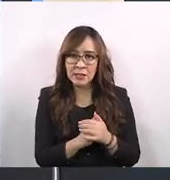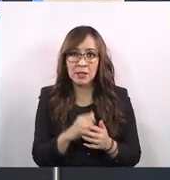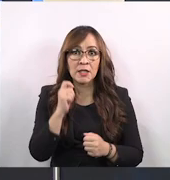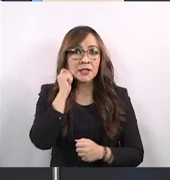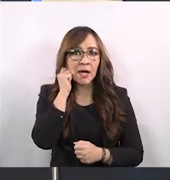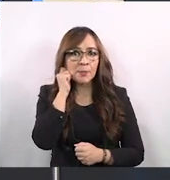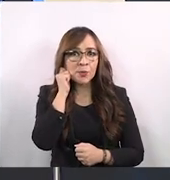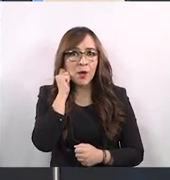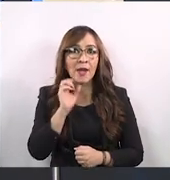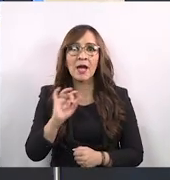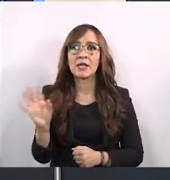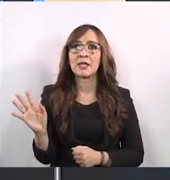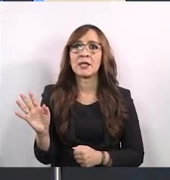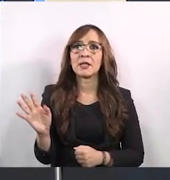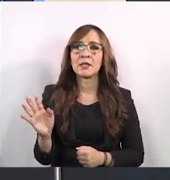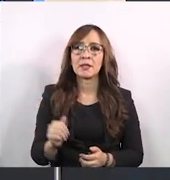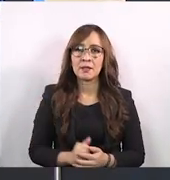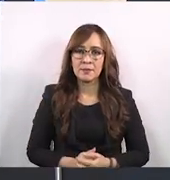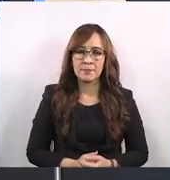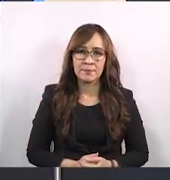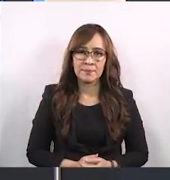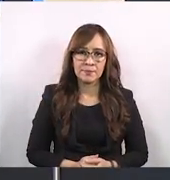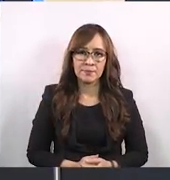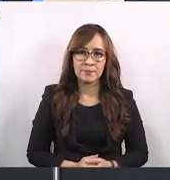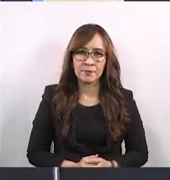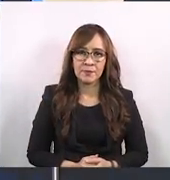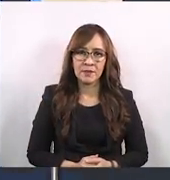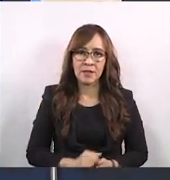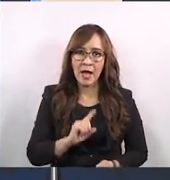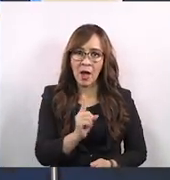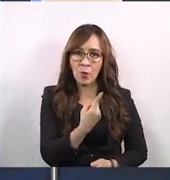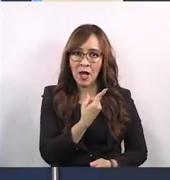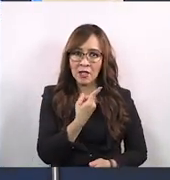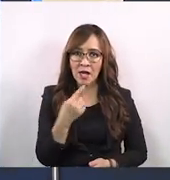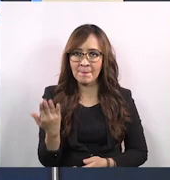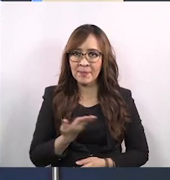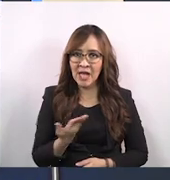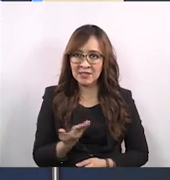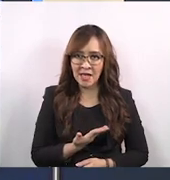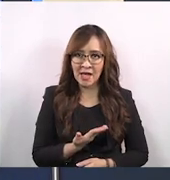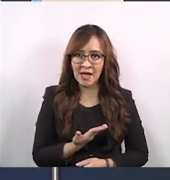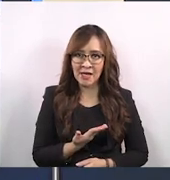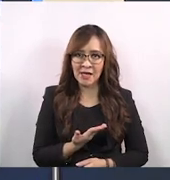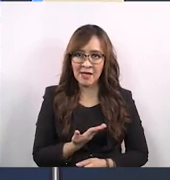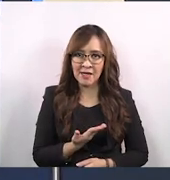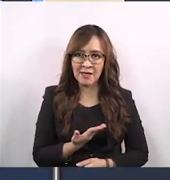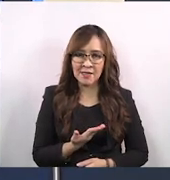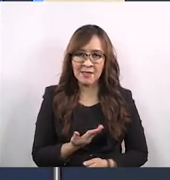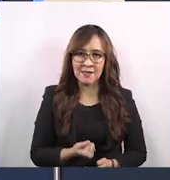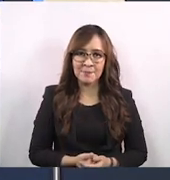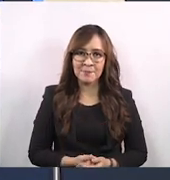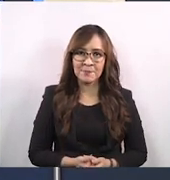kenal Hai Hai Mas apa kabar Hai masuk kelihatannya bertanggung jawab